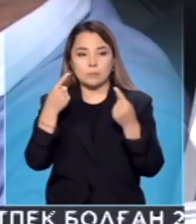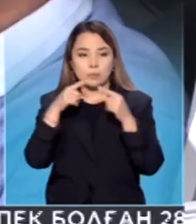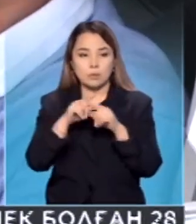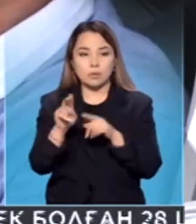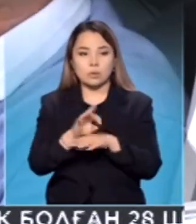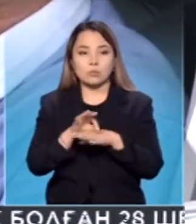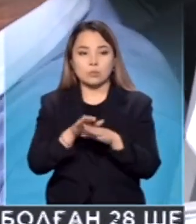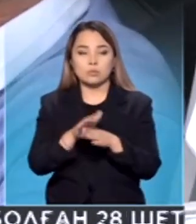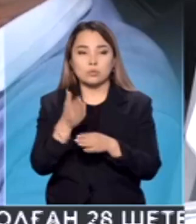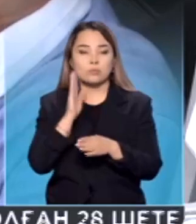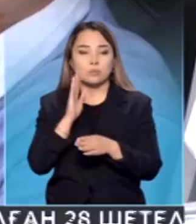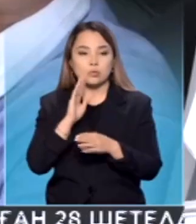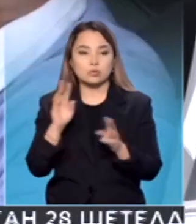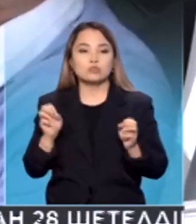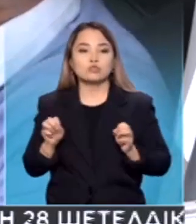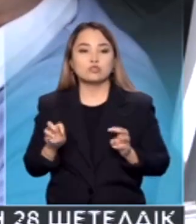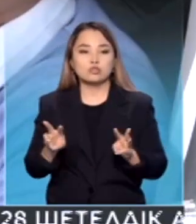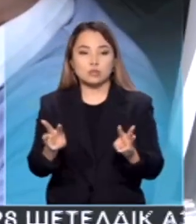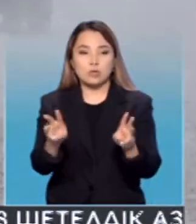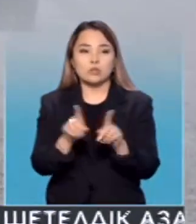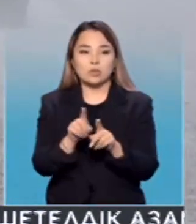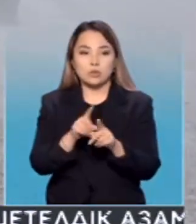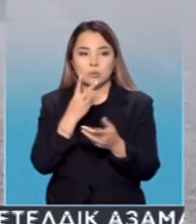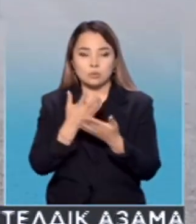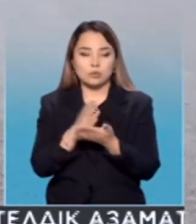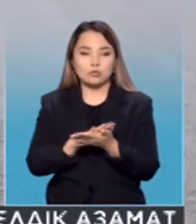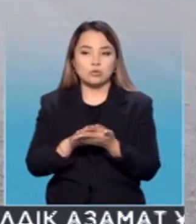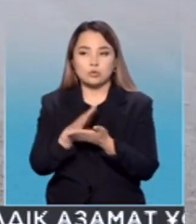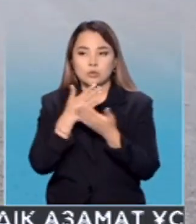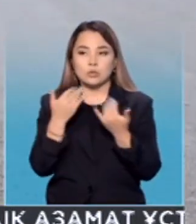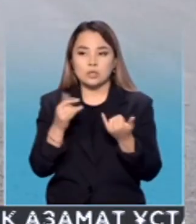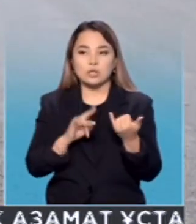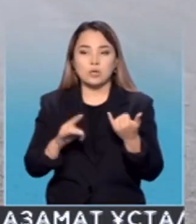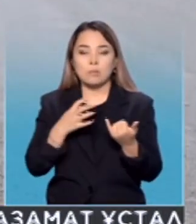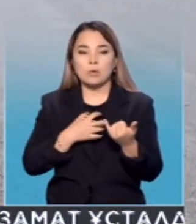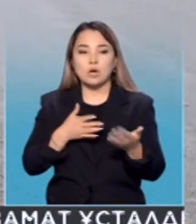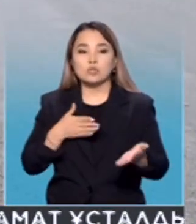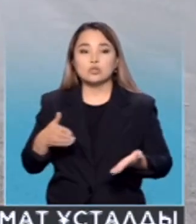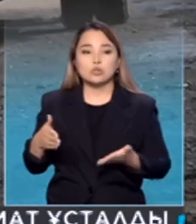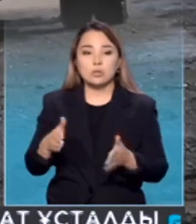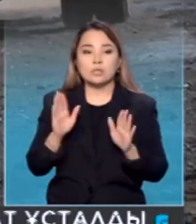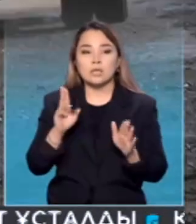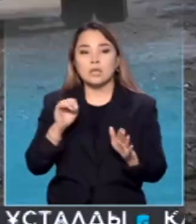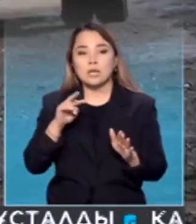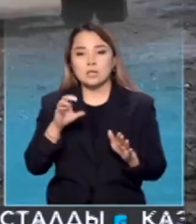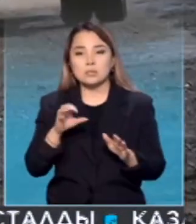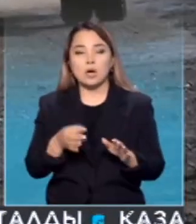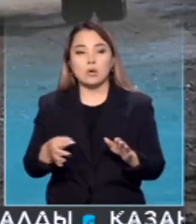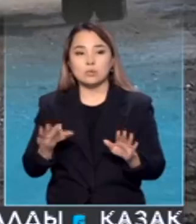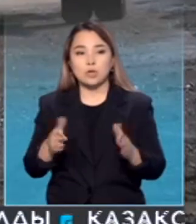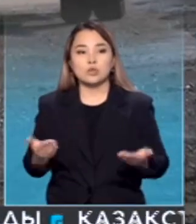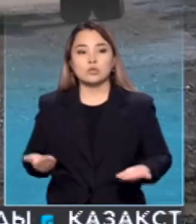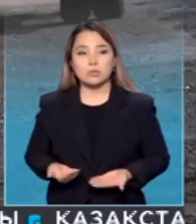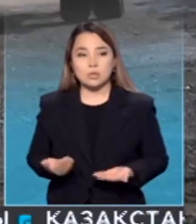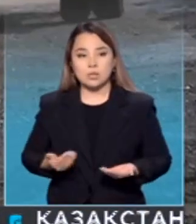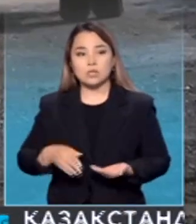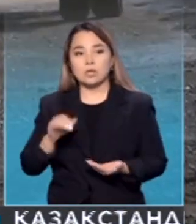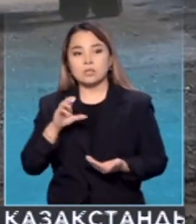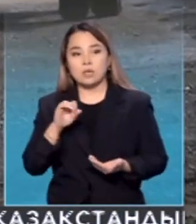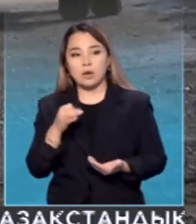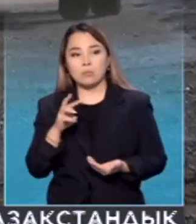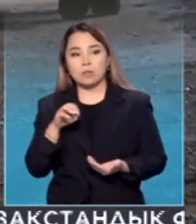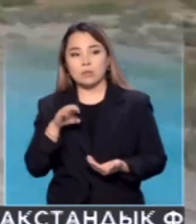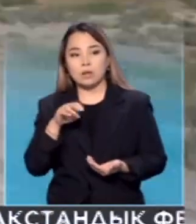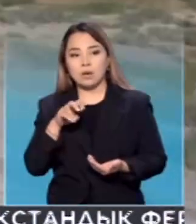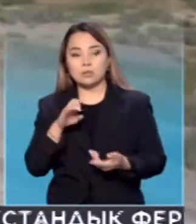істеп жатқан жоқ. Құр су шашып жүр, оны да қолмен шашып жүр суды. Республикалық маңызы бар бұл жолдан тек Келес ауданының тұрғындары емес, Жетісай мен